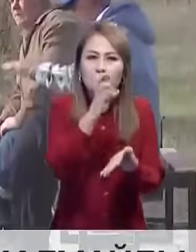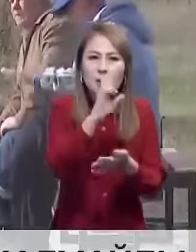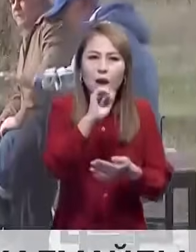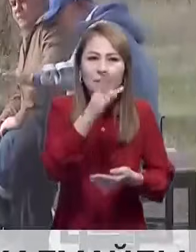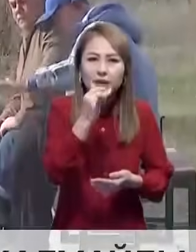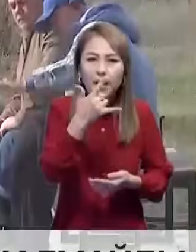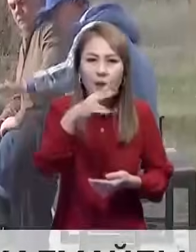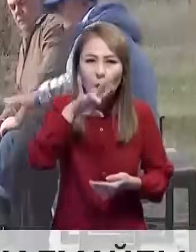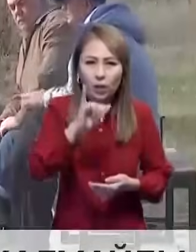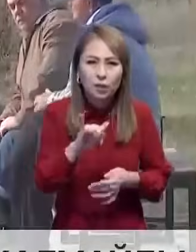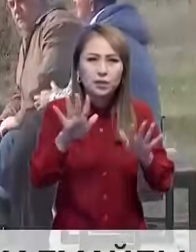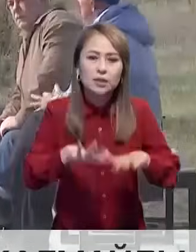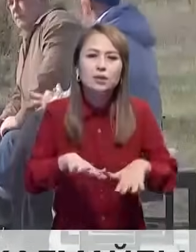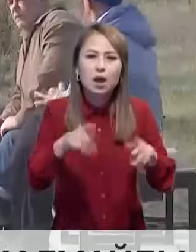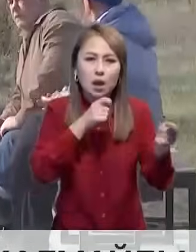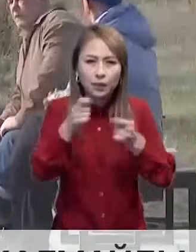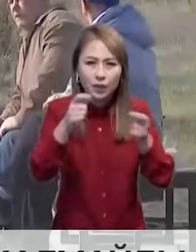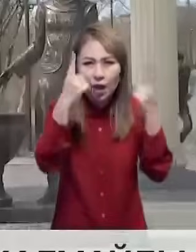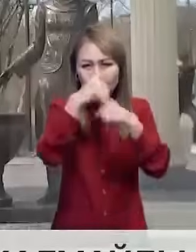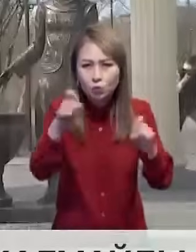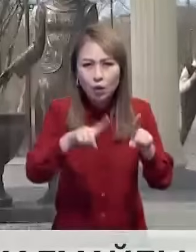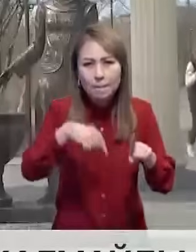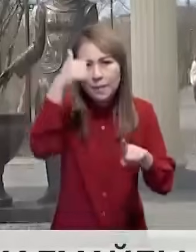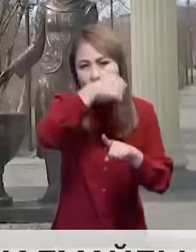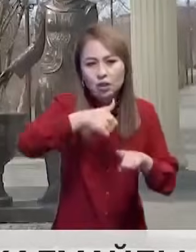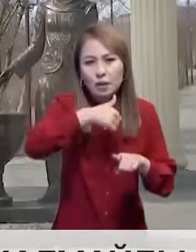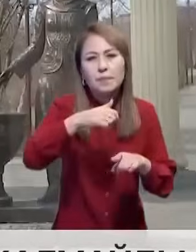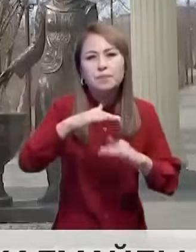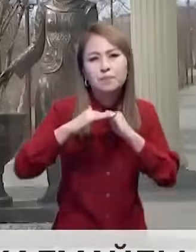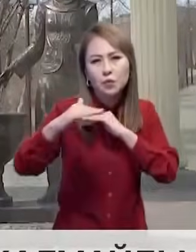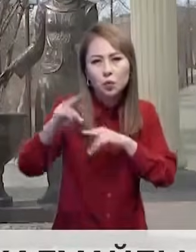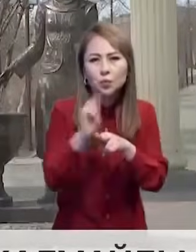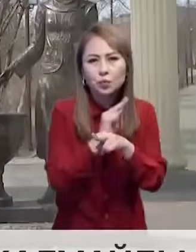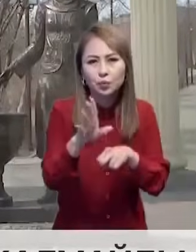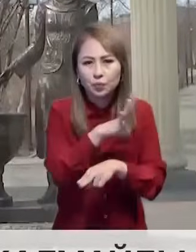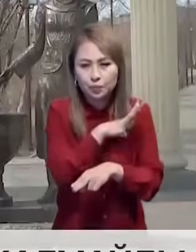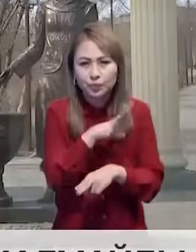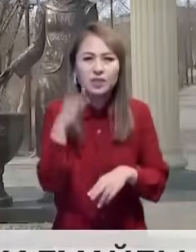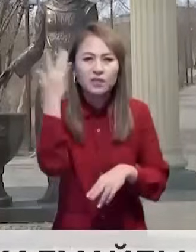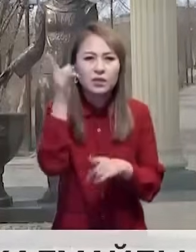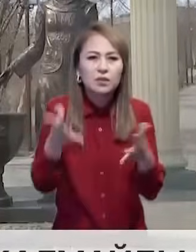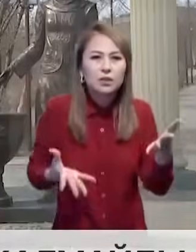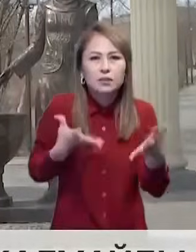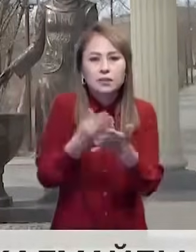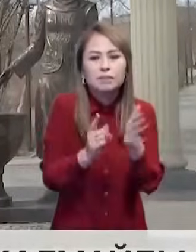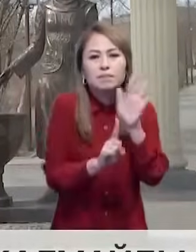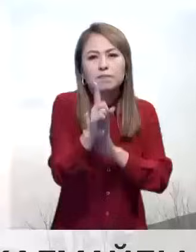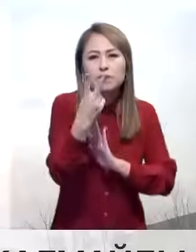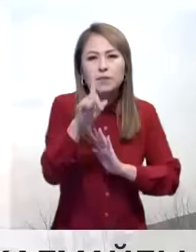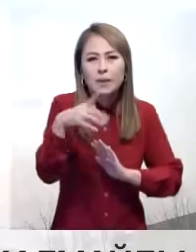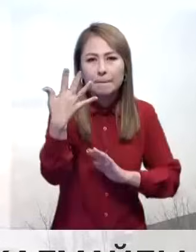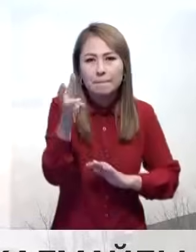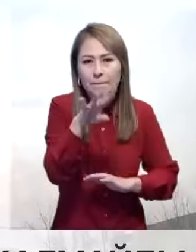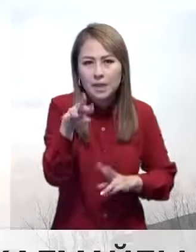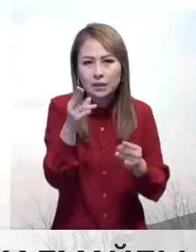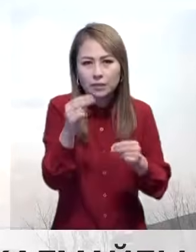Берік Әбдіғалиұлы осылай деп сендірді. Әкімнің айтуынша, биыл барлық жылу магистралы жөндеуден өтті. Бұл мақсатқа инвестор бастапқыда 2,5